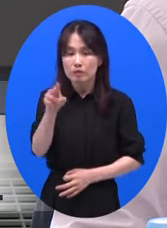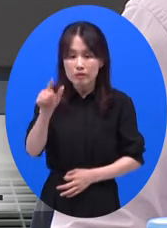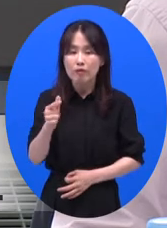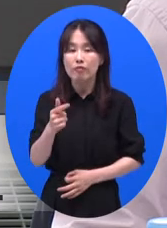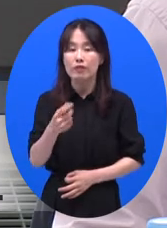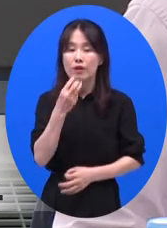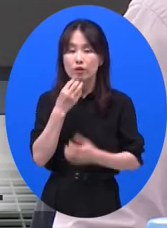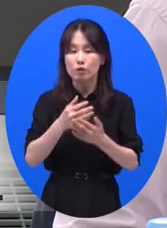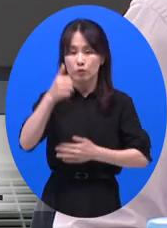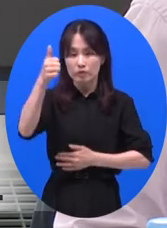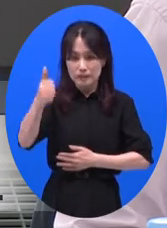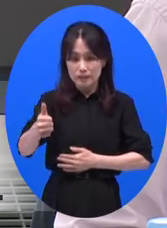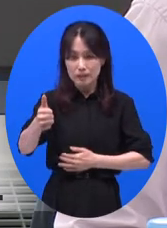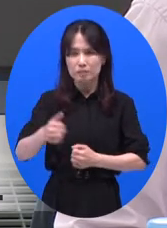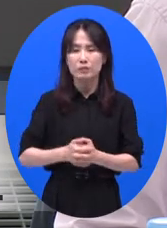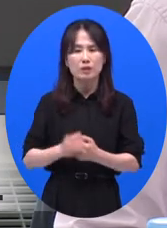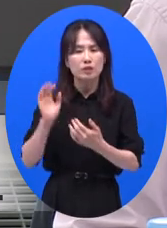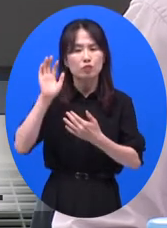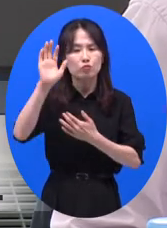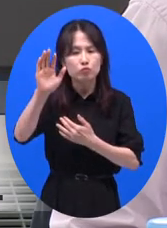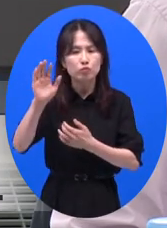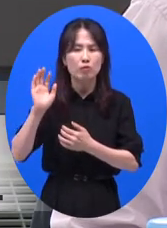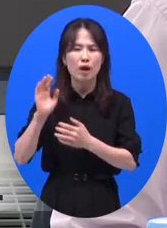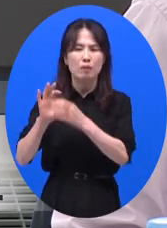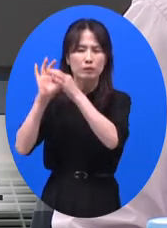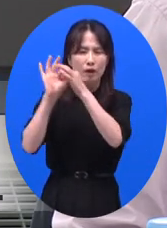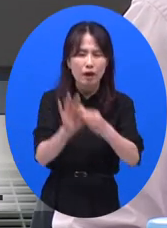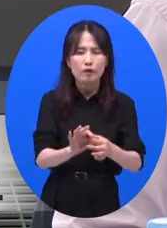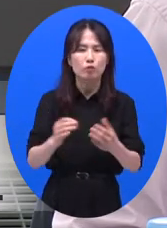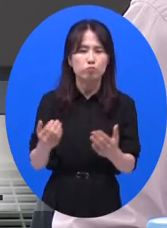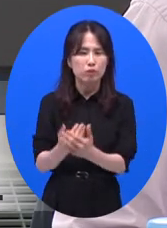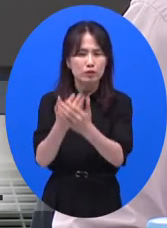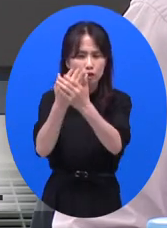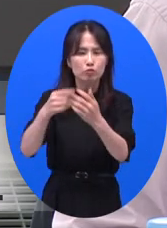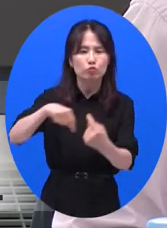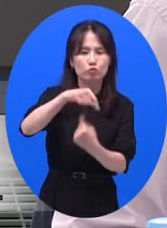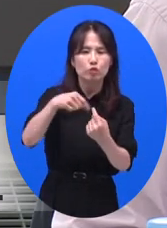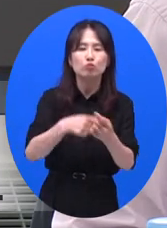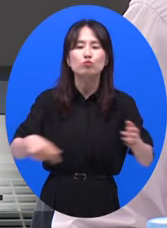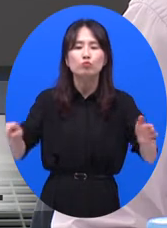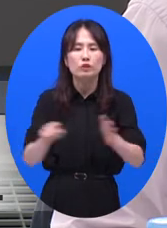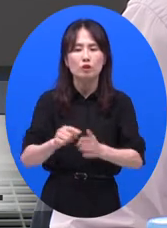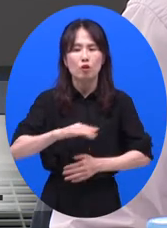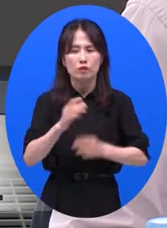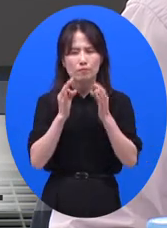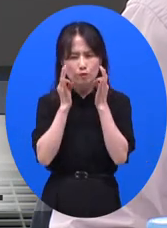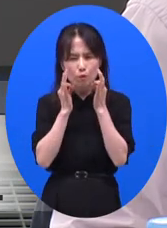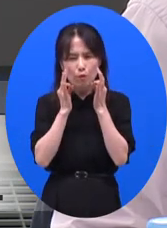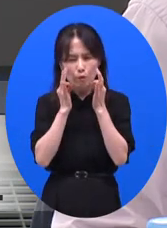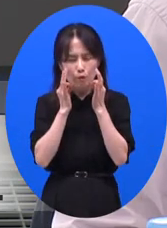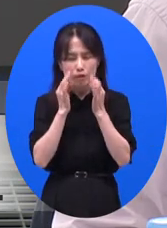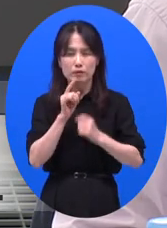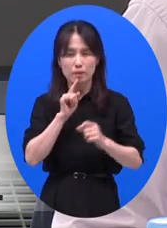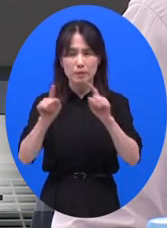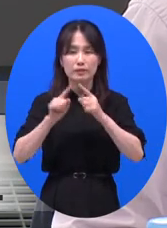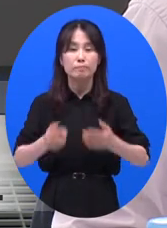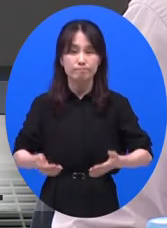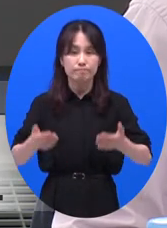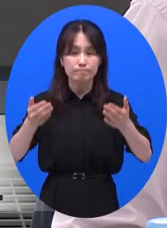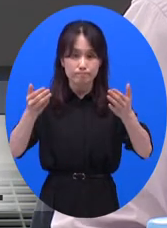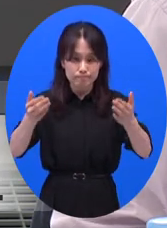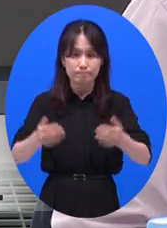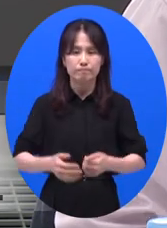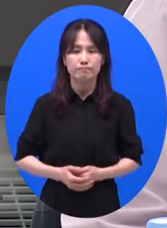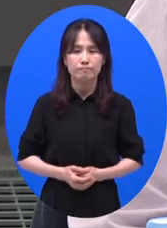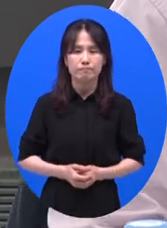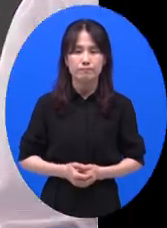김동연 경기도지사님이 그 이후까지 더 큰 꿈속에서 경기도를 잘 운영할 수 있도록 우리가 최선을 다하자 하는